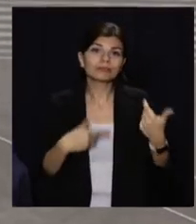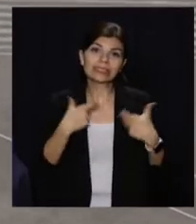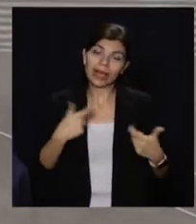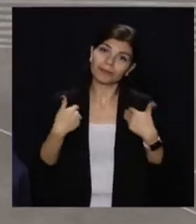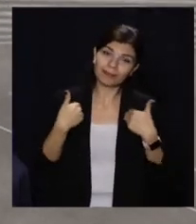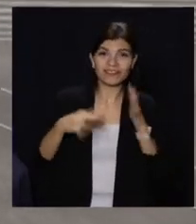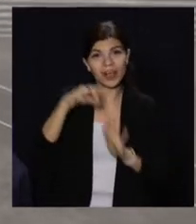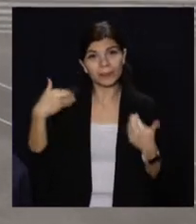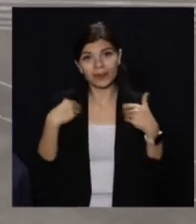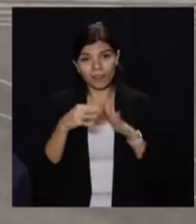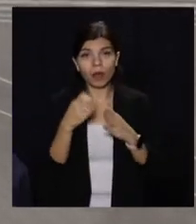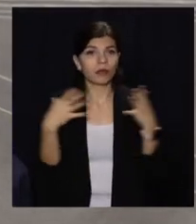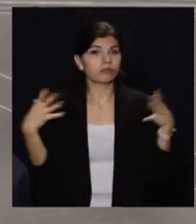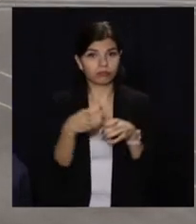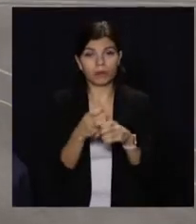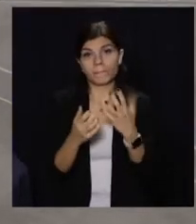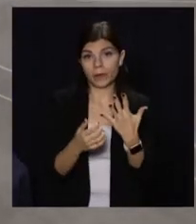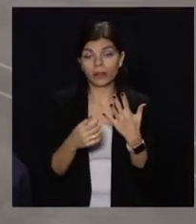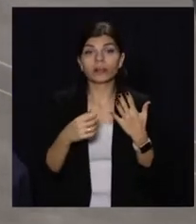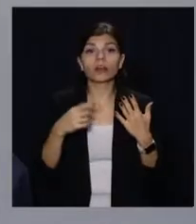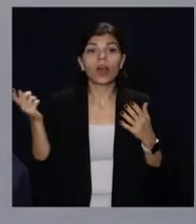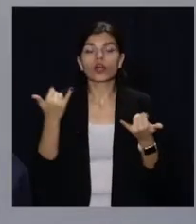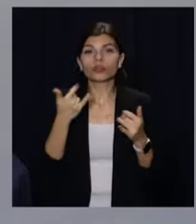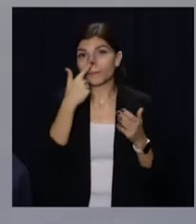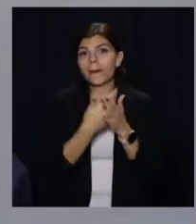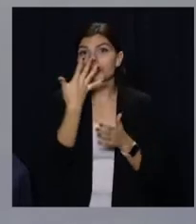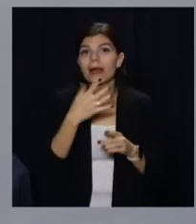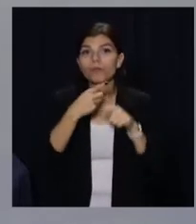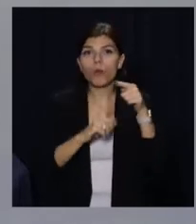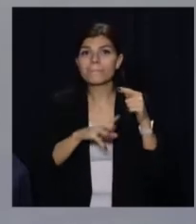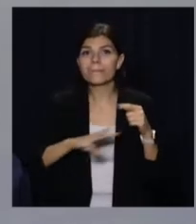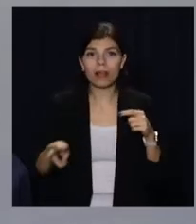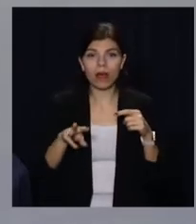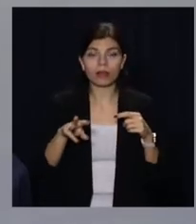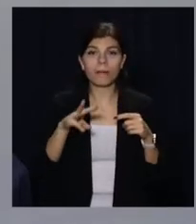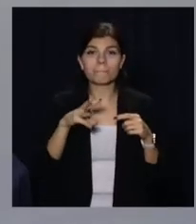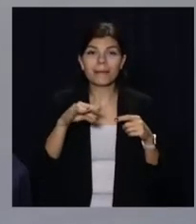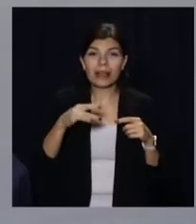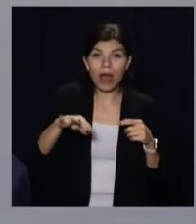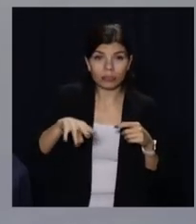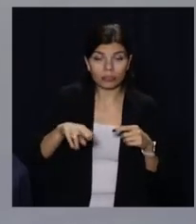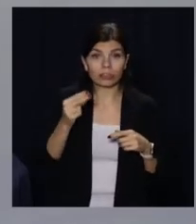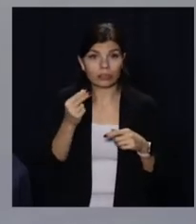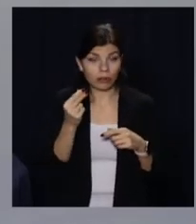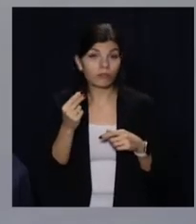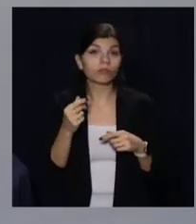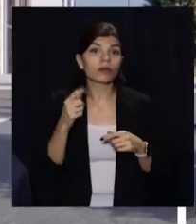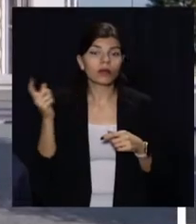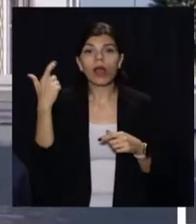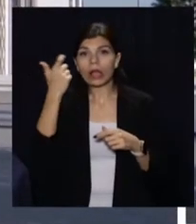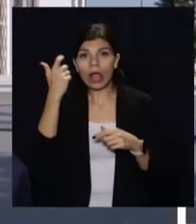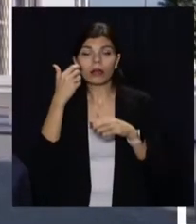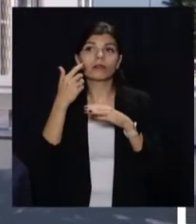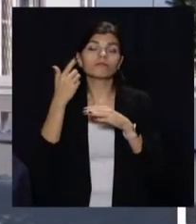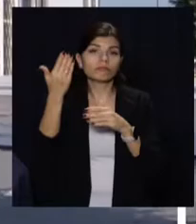смугу аеропорту Дніпра планують витратити понад 5,5 мільярдів гривень. Будують її державним коштом, термінали – коштом